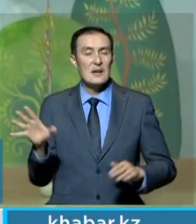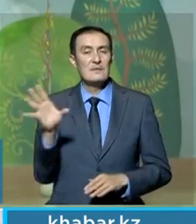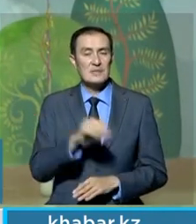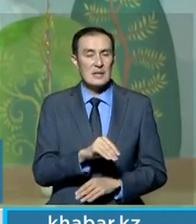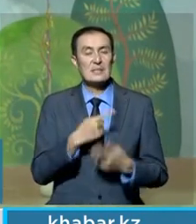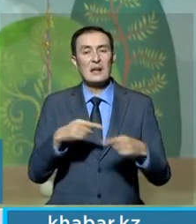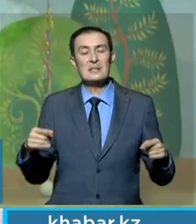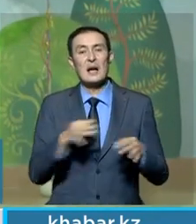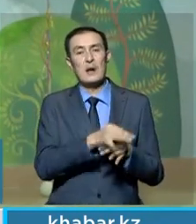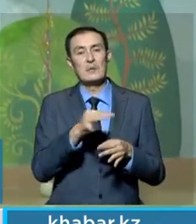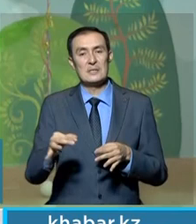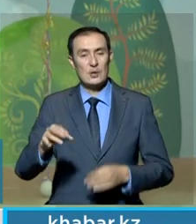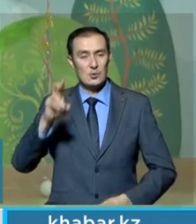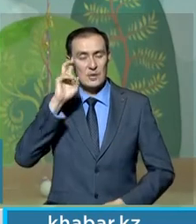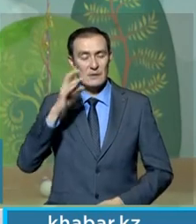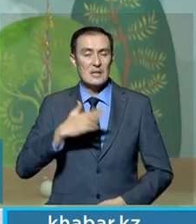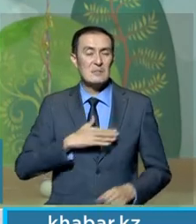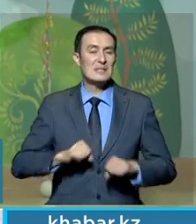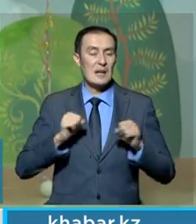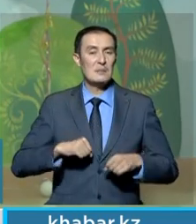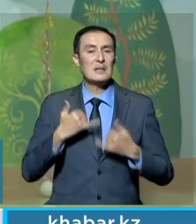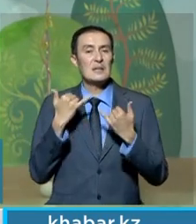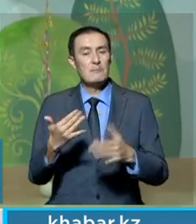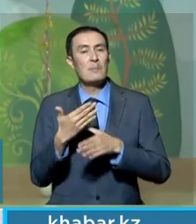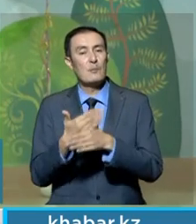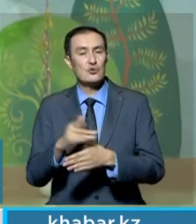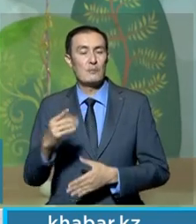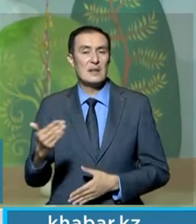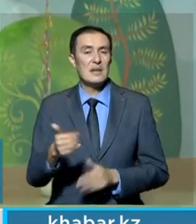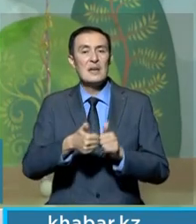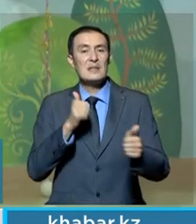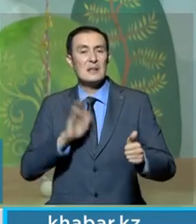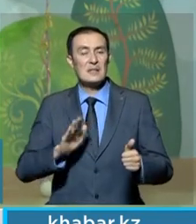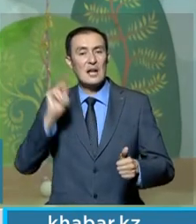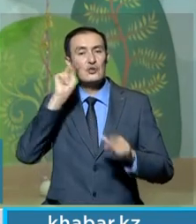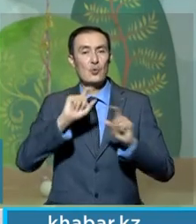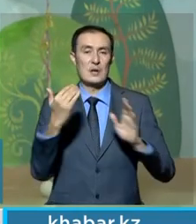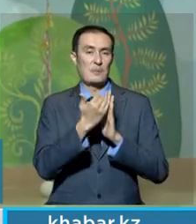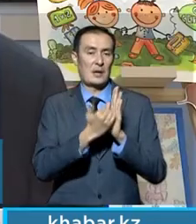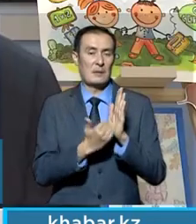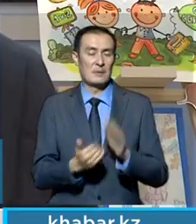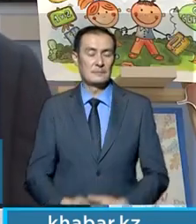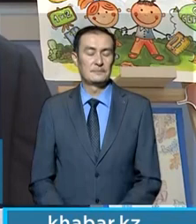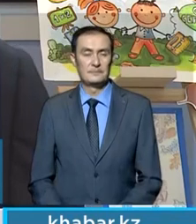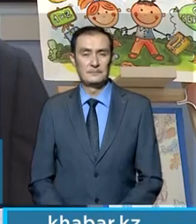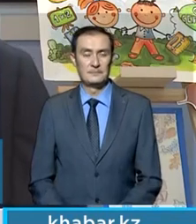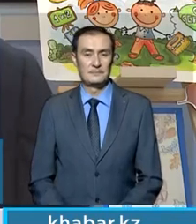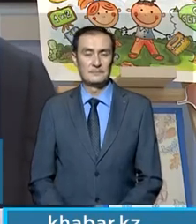с разных регионов страны. И мы стараемся им помочь, чтобы они не отставали от школьной программы.